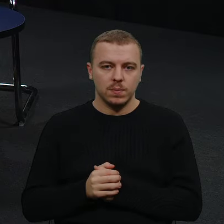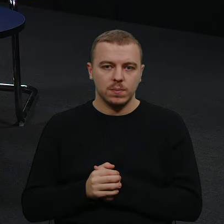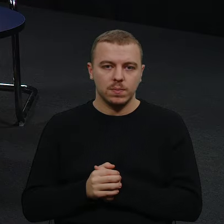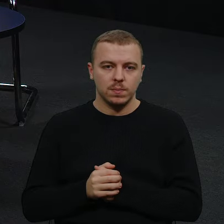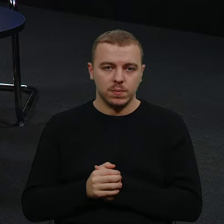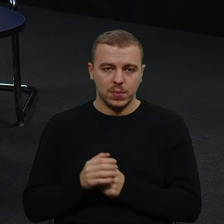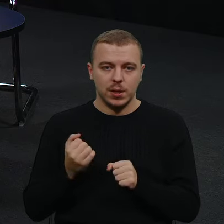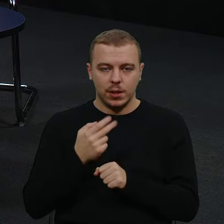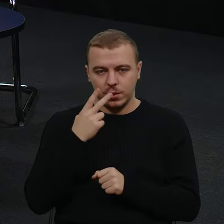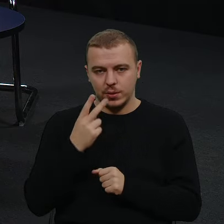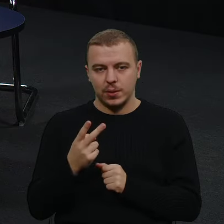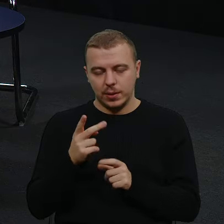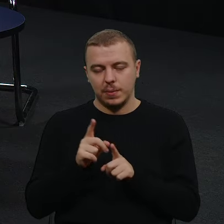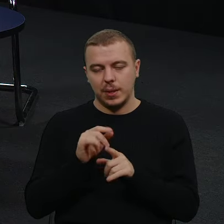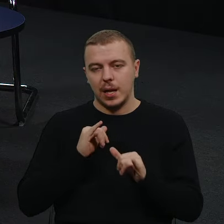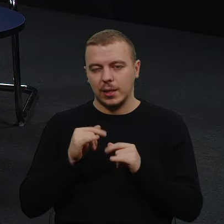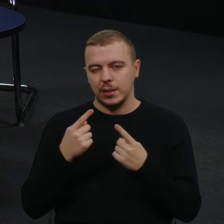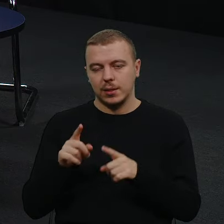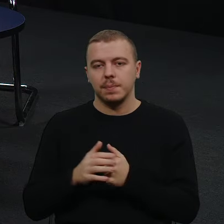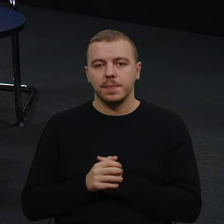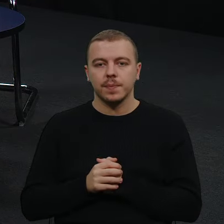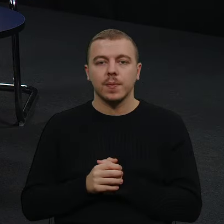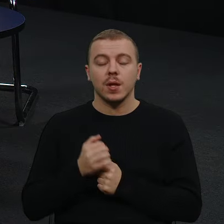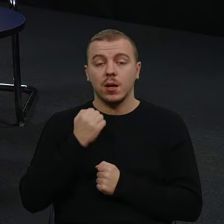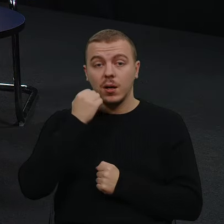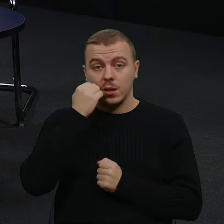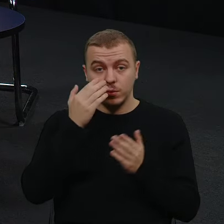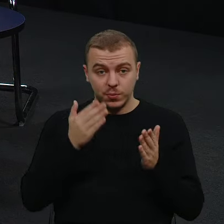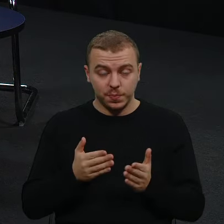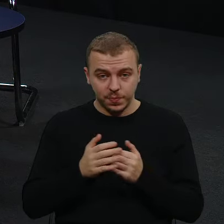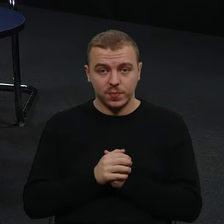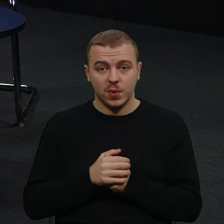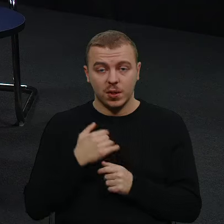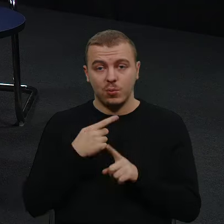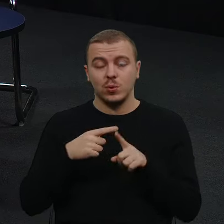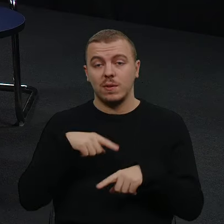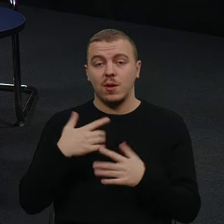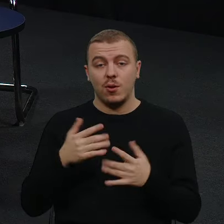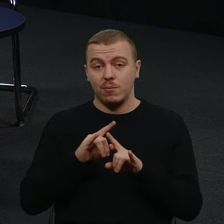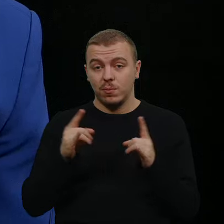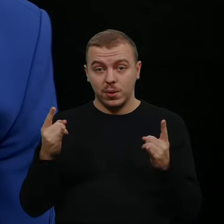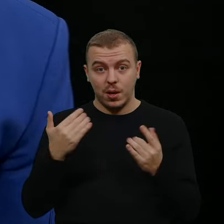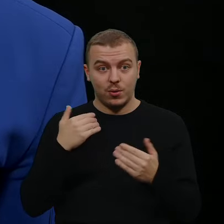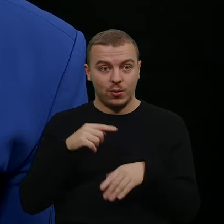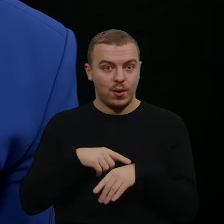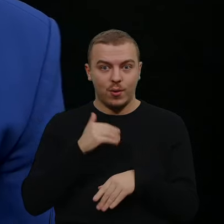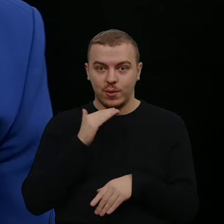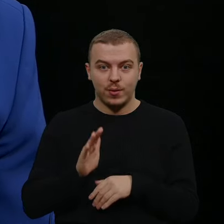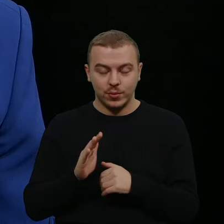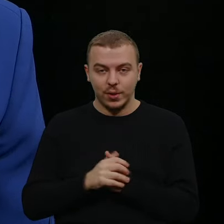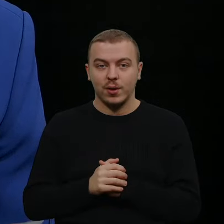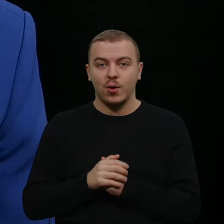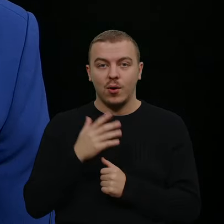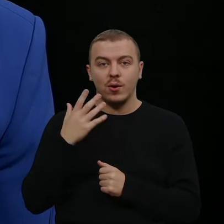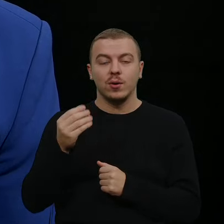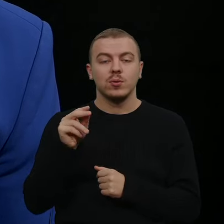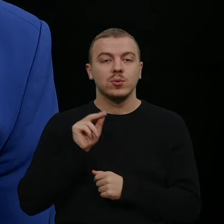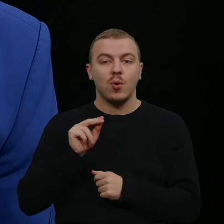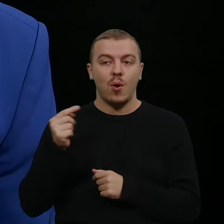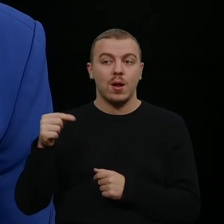tą reiktų irgi elgtis kitaip truputį. Ačiū Jums labai, štai visą pusvalandį iškalbėjom ir atrodo net laiko neužteko. Jūsų kolega